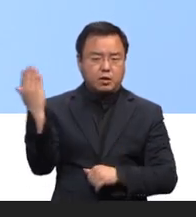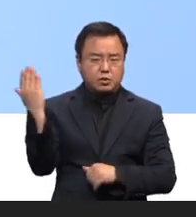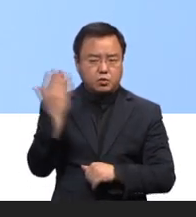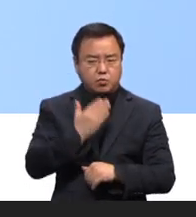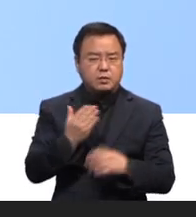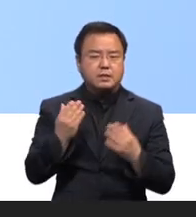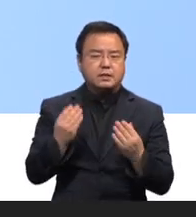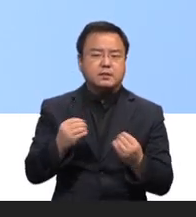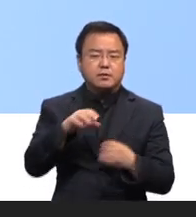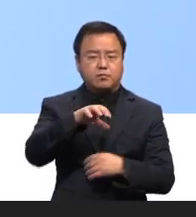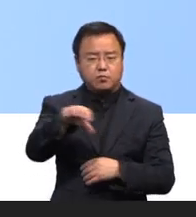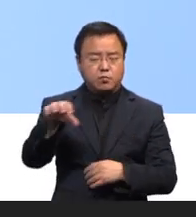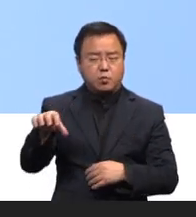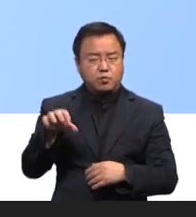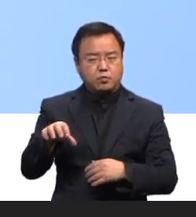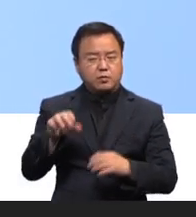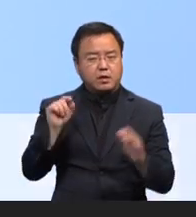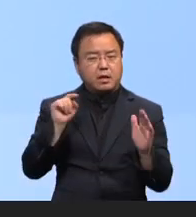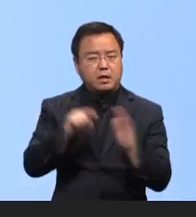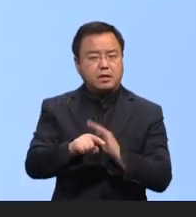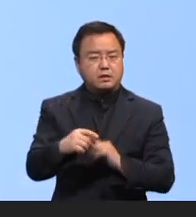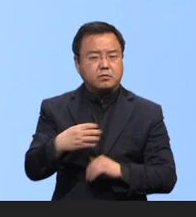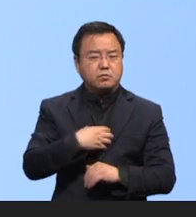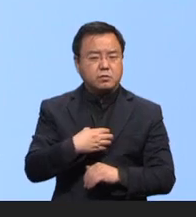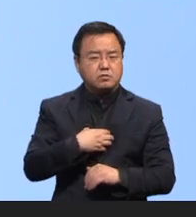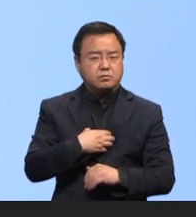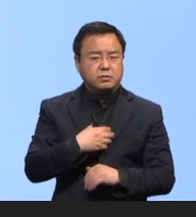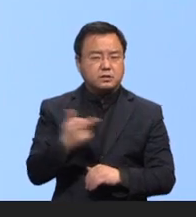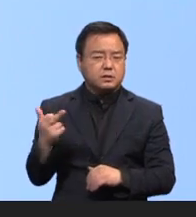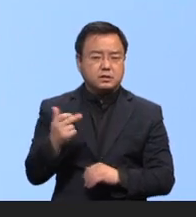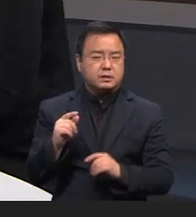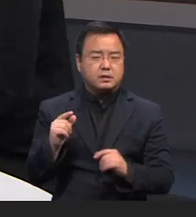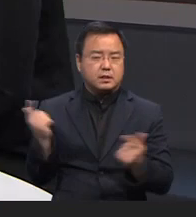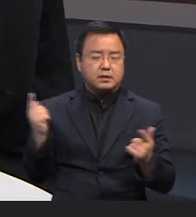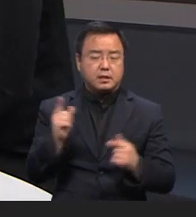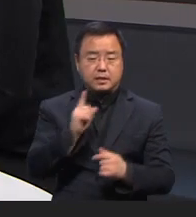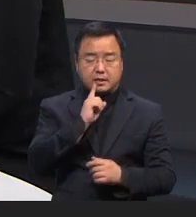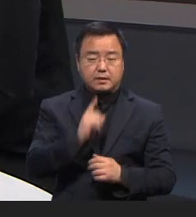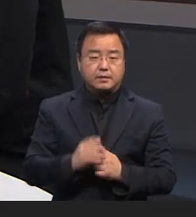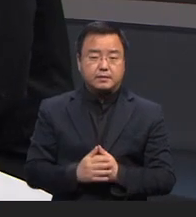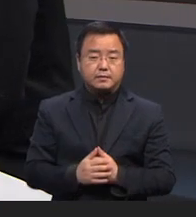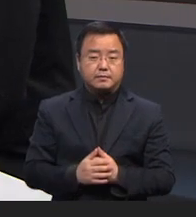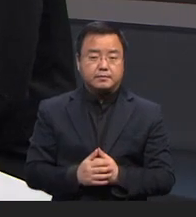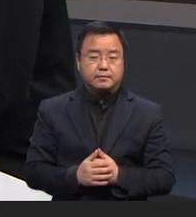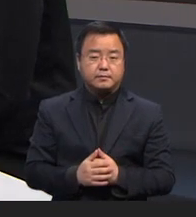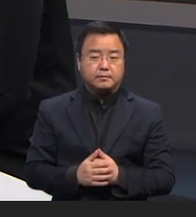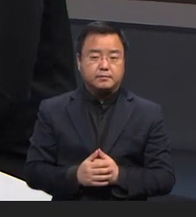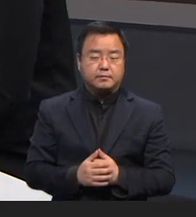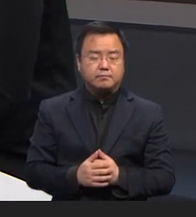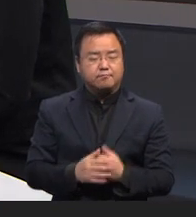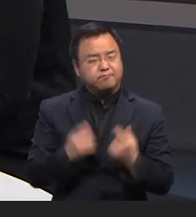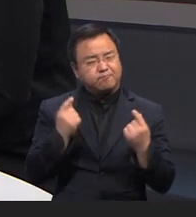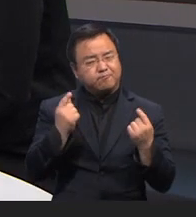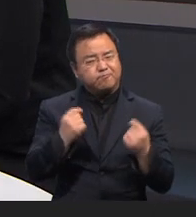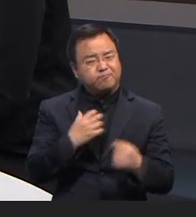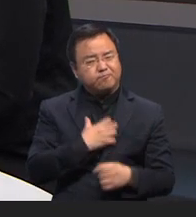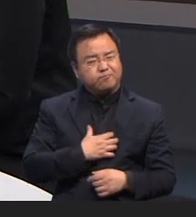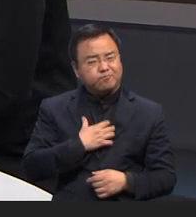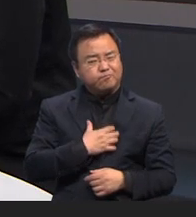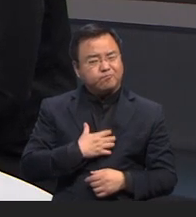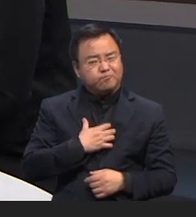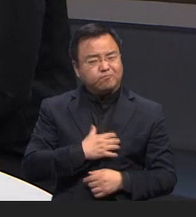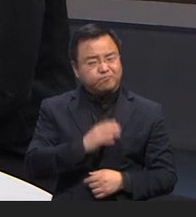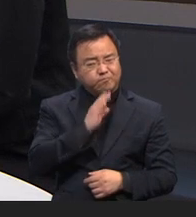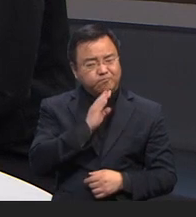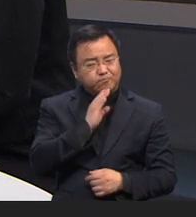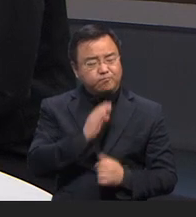제가 는 것이 위험성이 크진 않다고 말하고 있습니다 4 5 4 그래도 여전히 사실 불안감이 가시지 않는